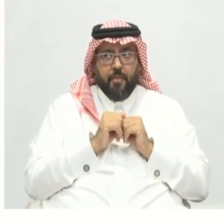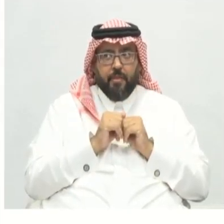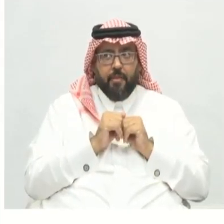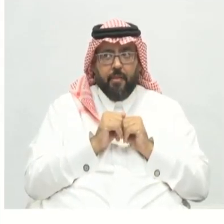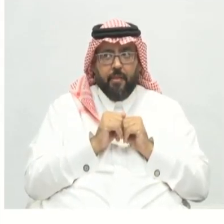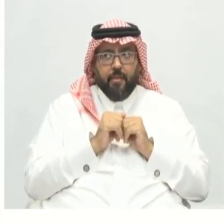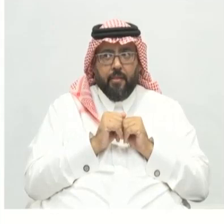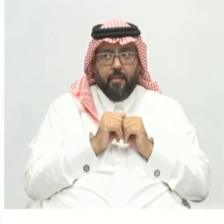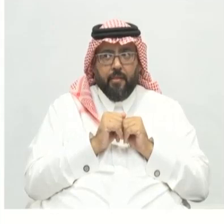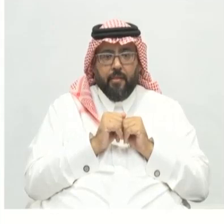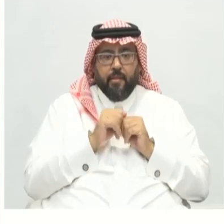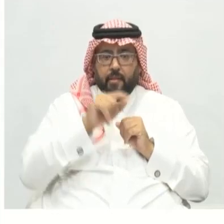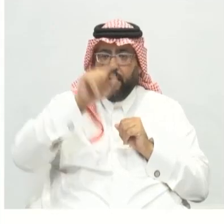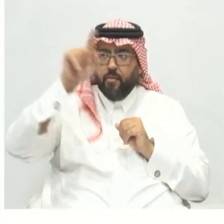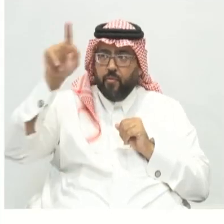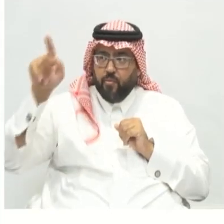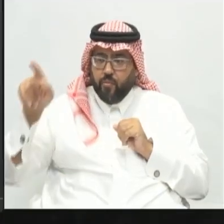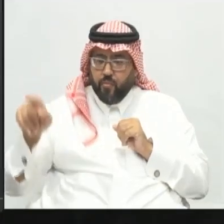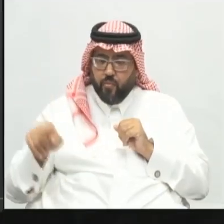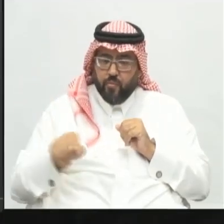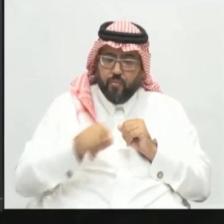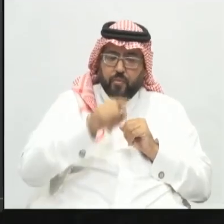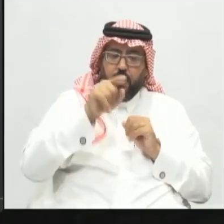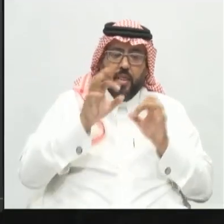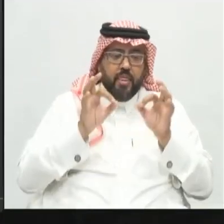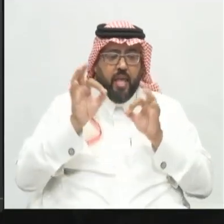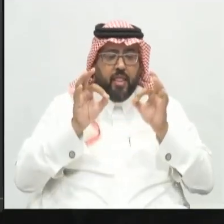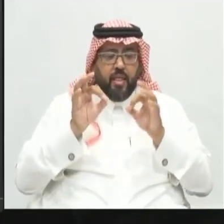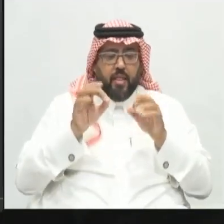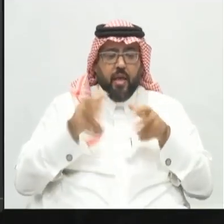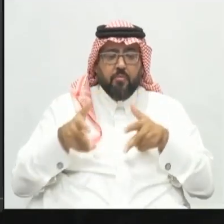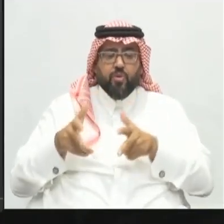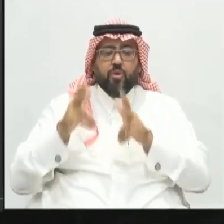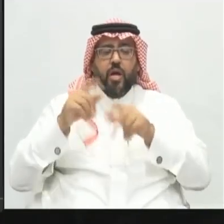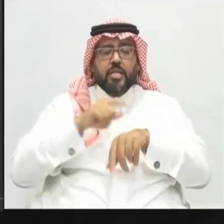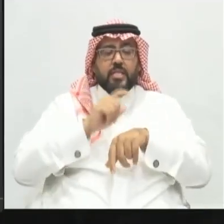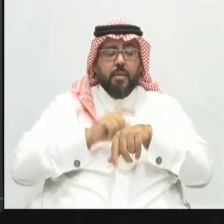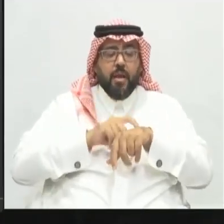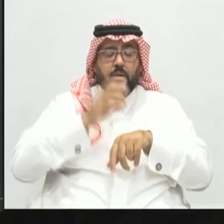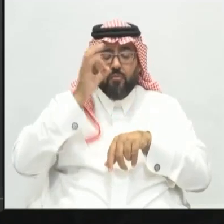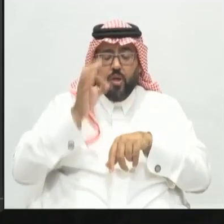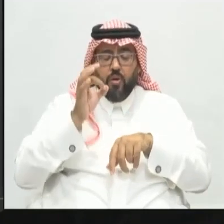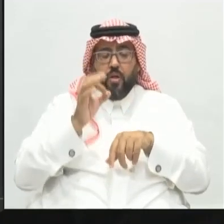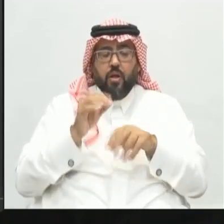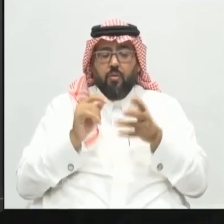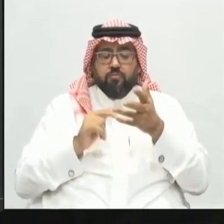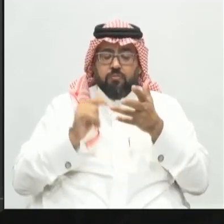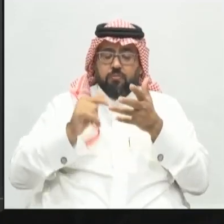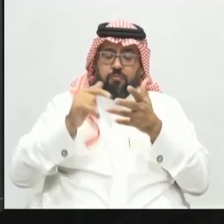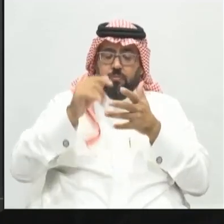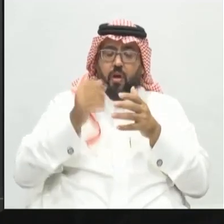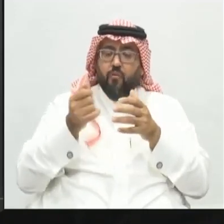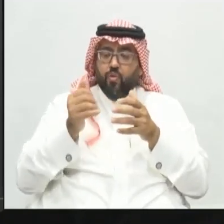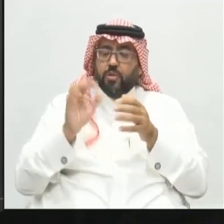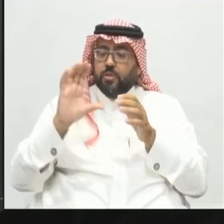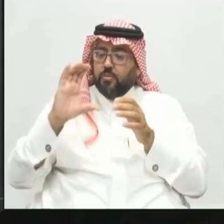اذا يدور التخطيط المشروع على انجاز المروع في المده المحدده ووفق